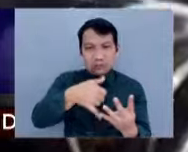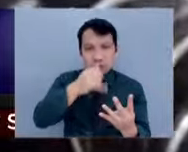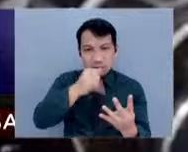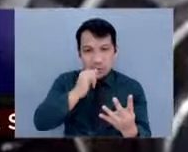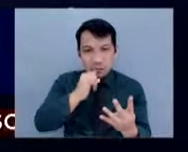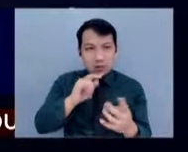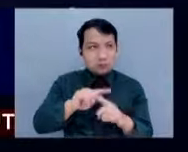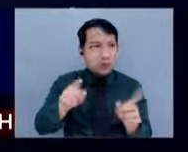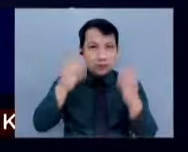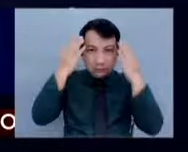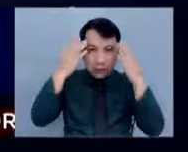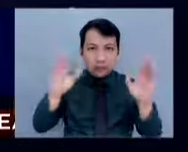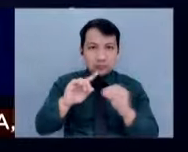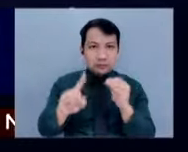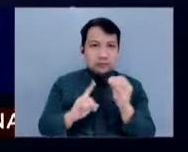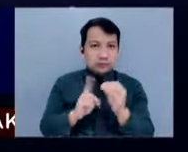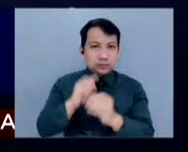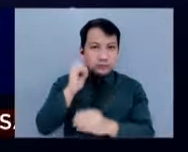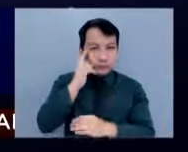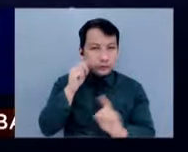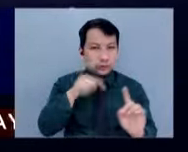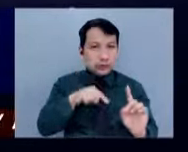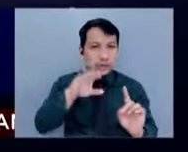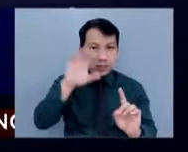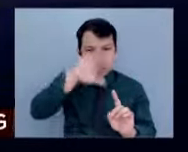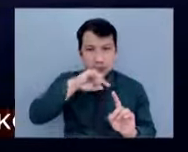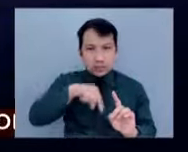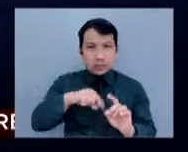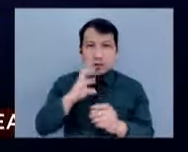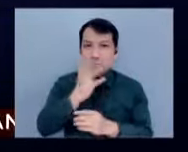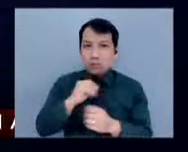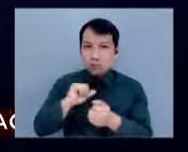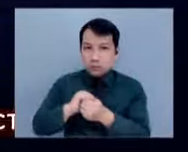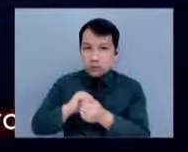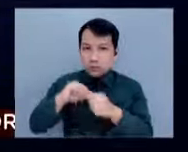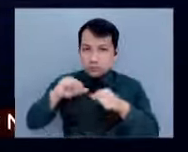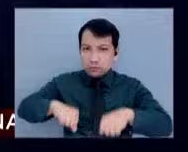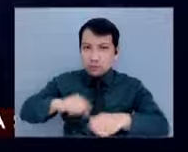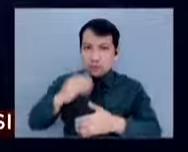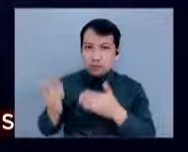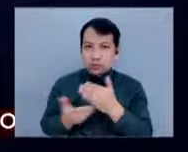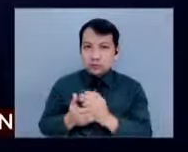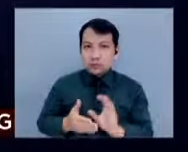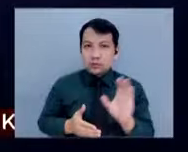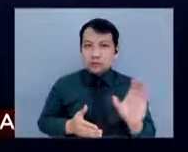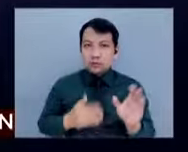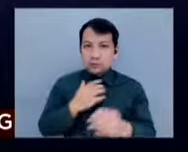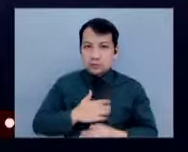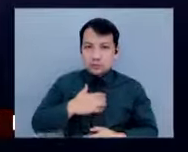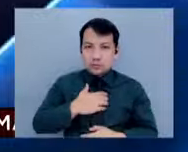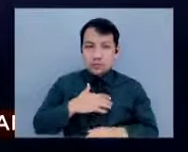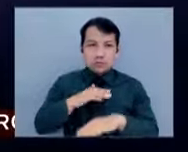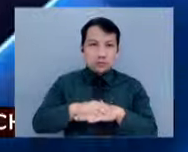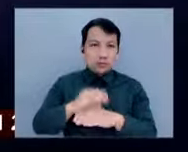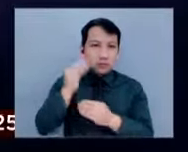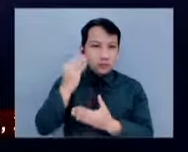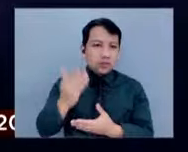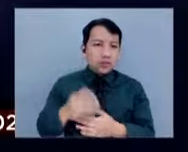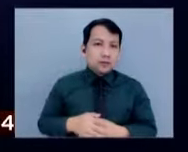pinagmulan ng away. Pinagahanap pa mga sangkot at posible silang maharap sa reklamong alarm and scandal.